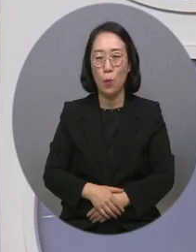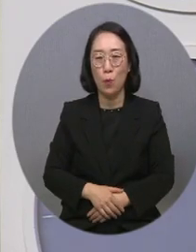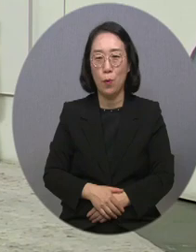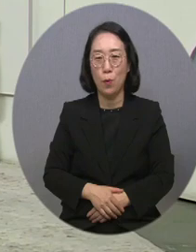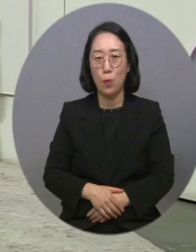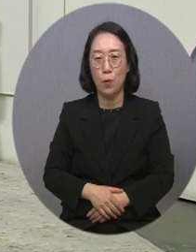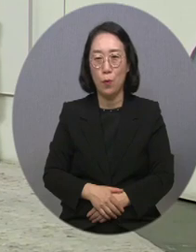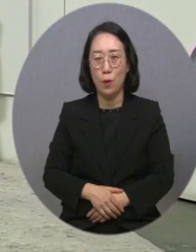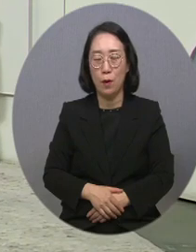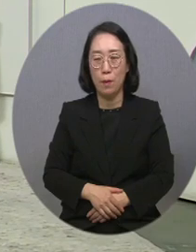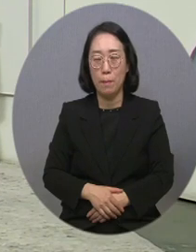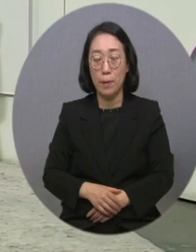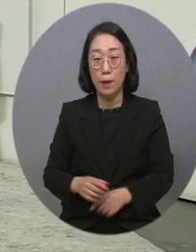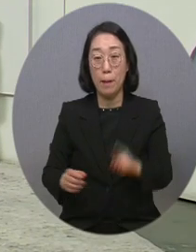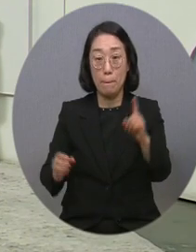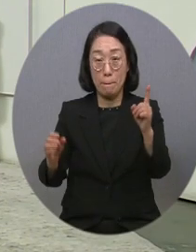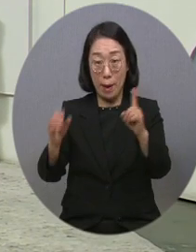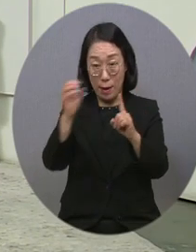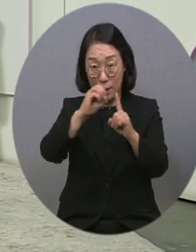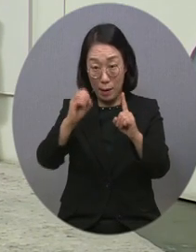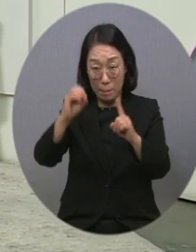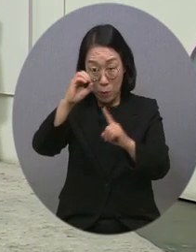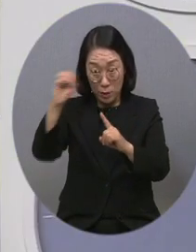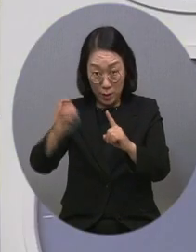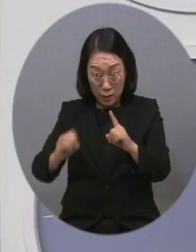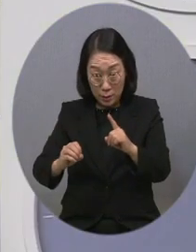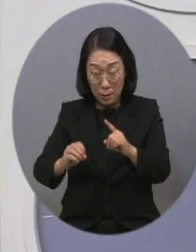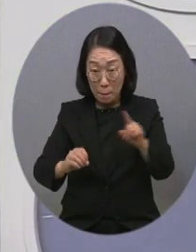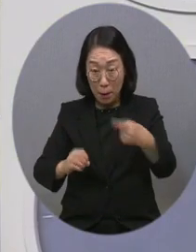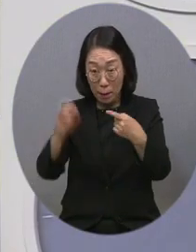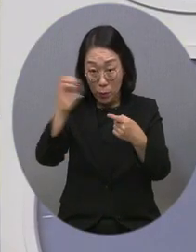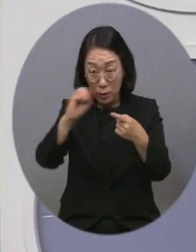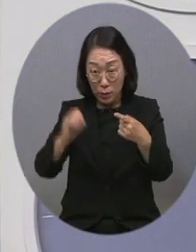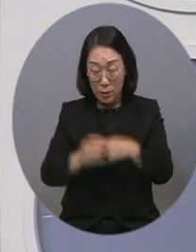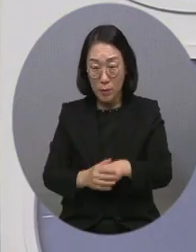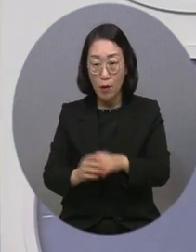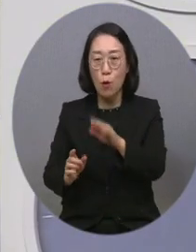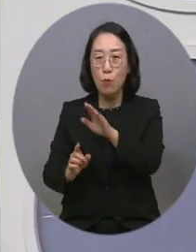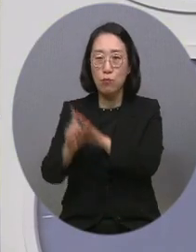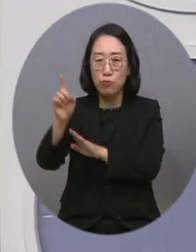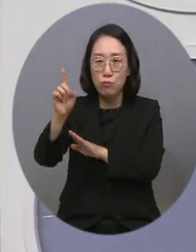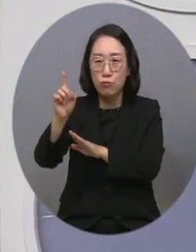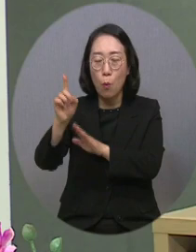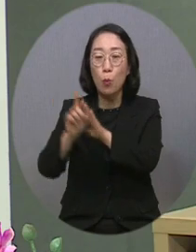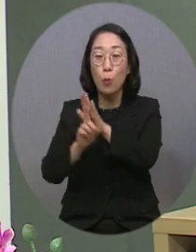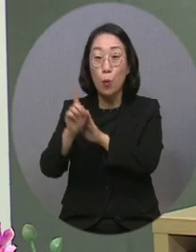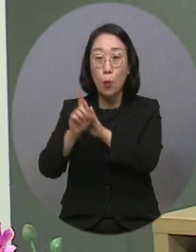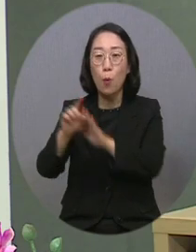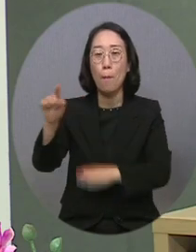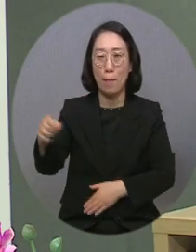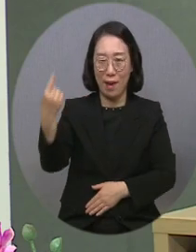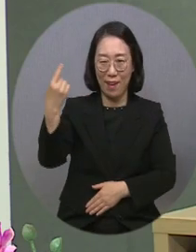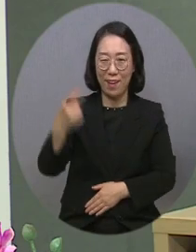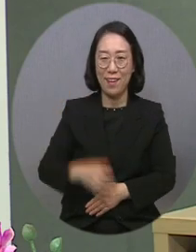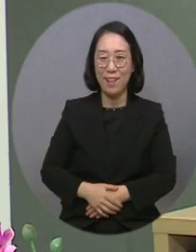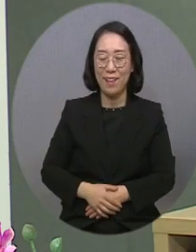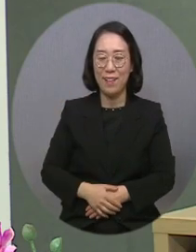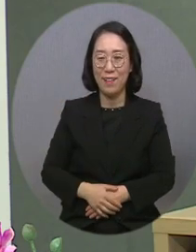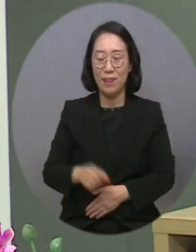올라오고 100% 달성이 되면 이제 온도계 100도가 올라가는데 이 온도계라는 것은 어찌 보면은